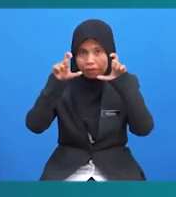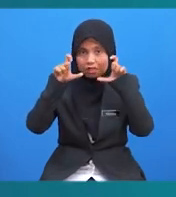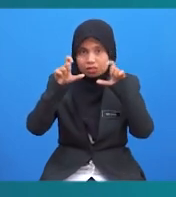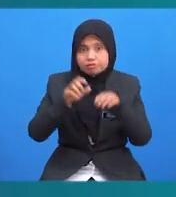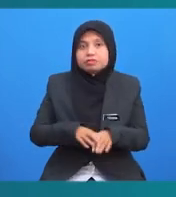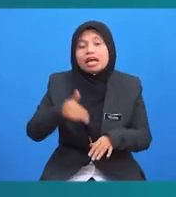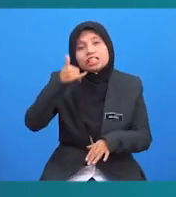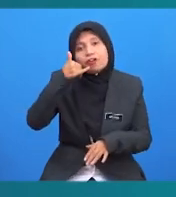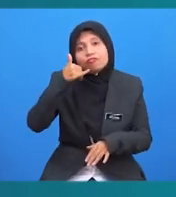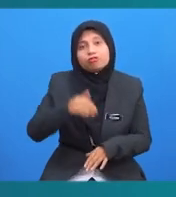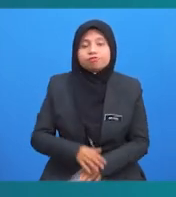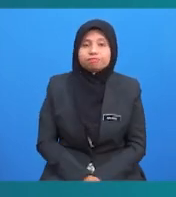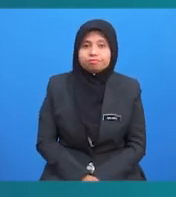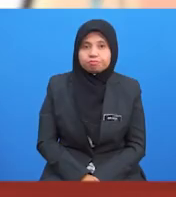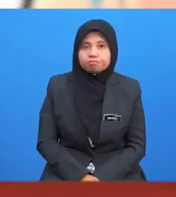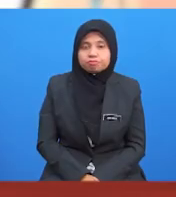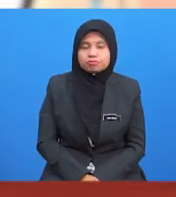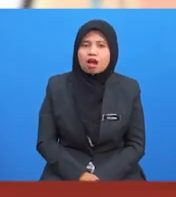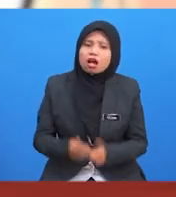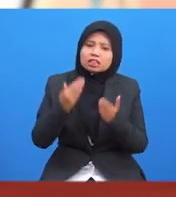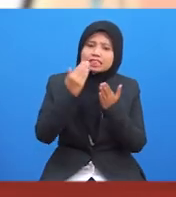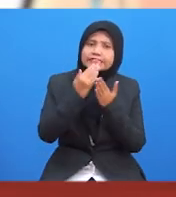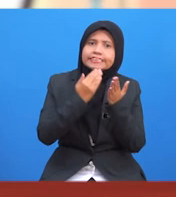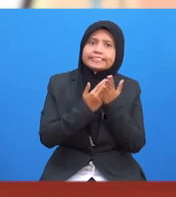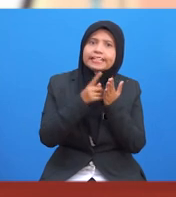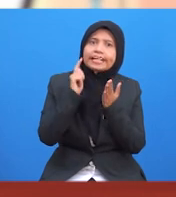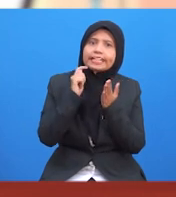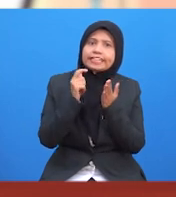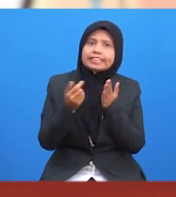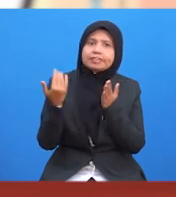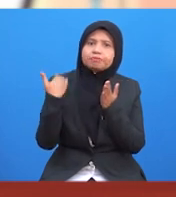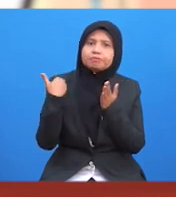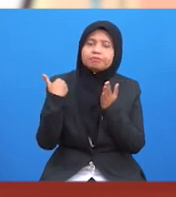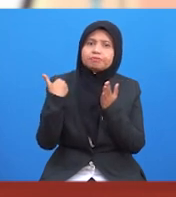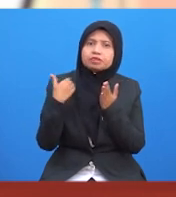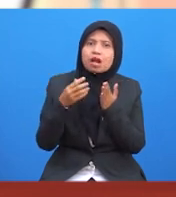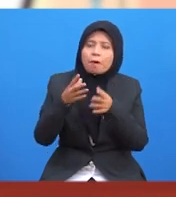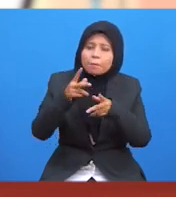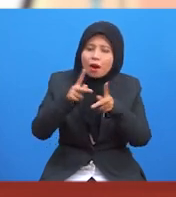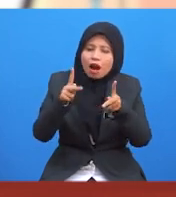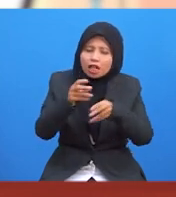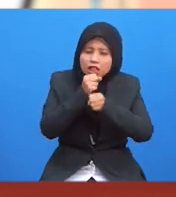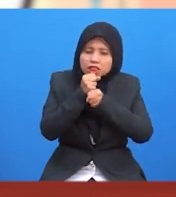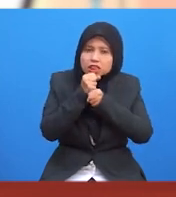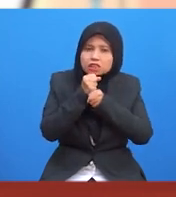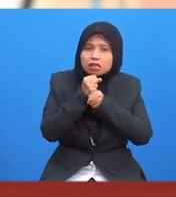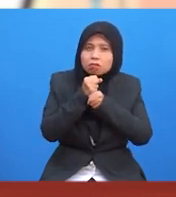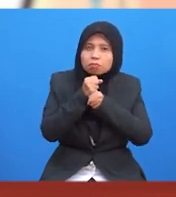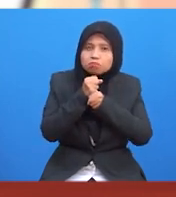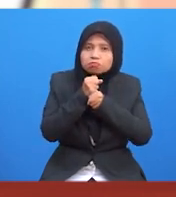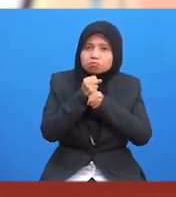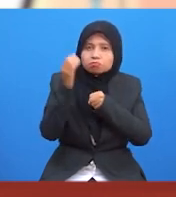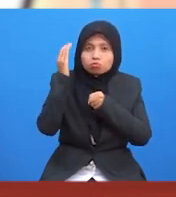camera. Di antara senarai kamera tadi, antara yang paling mendapat tempat di kalangan